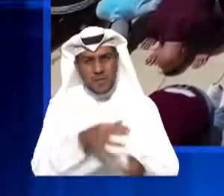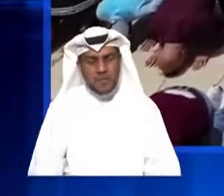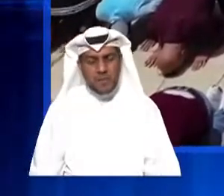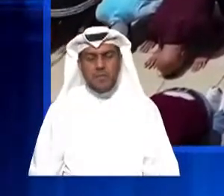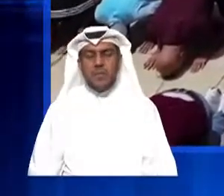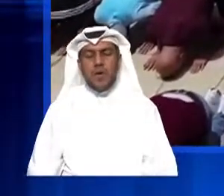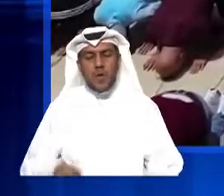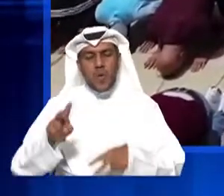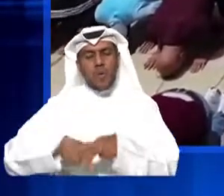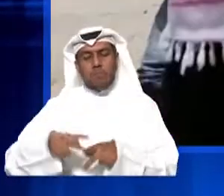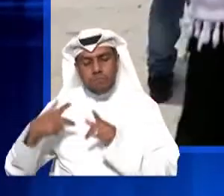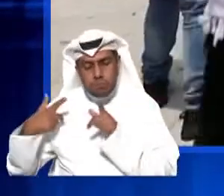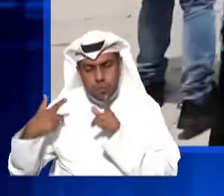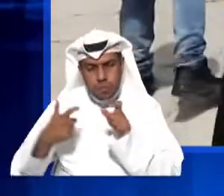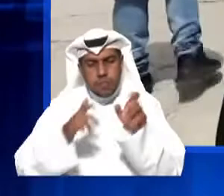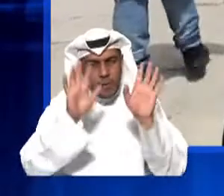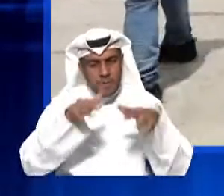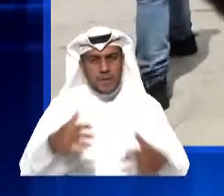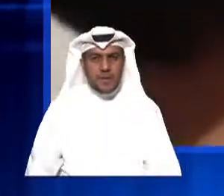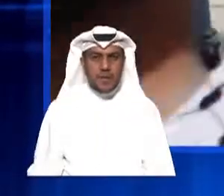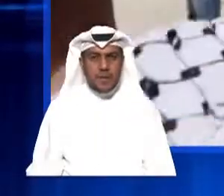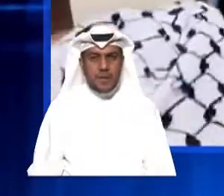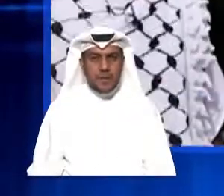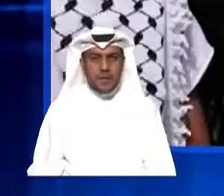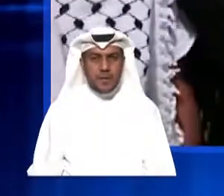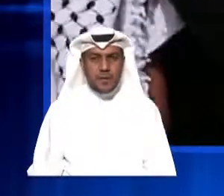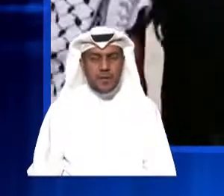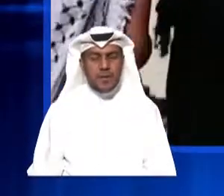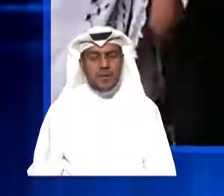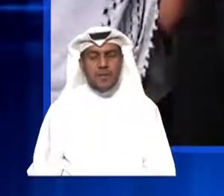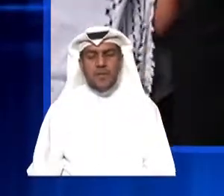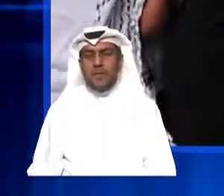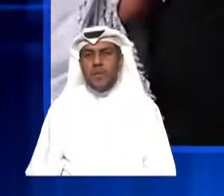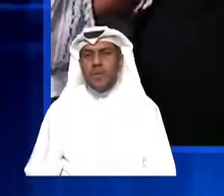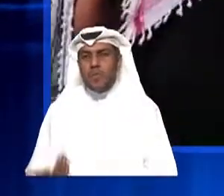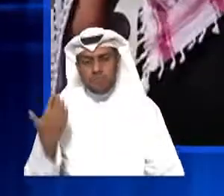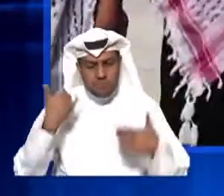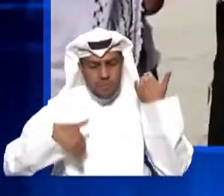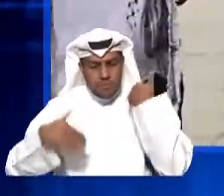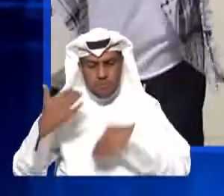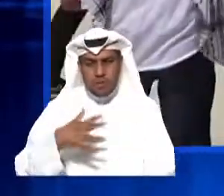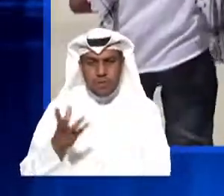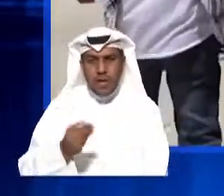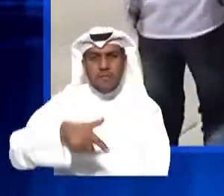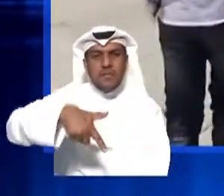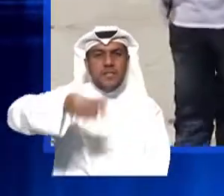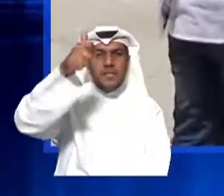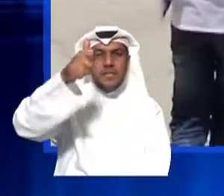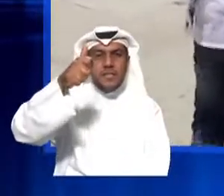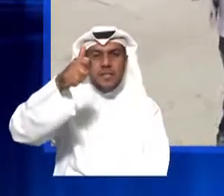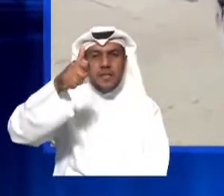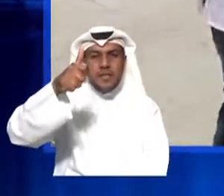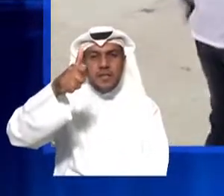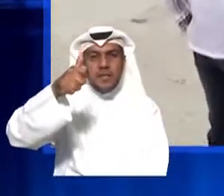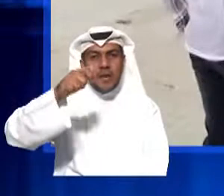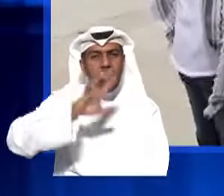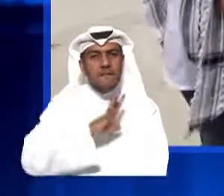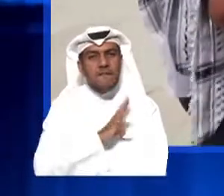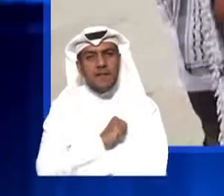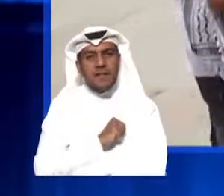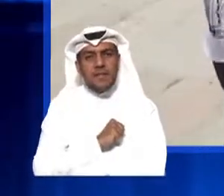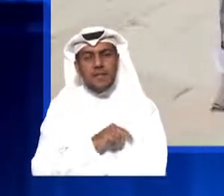الحي والمطاطي، ما تمخض عن إصابة أكثر من 60 مواطن فلسطيني في